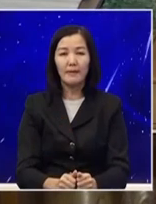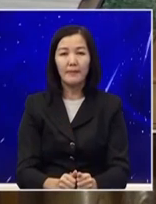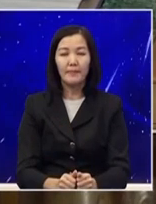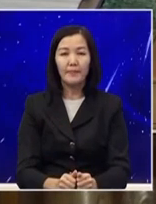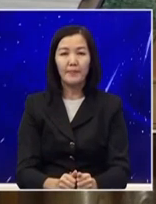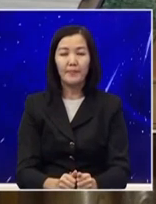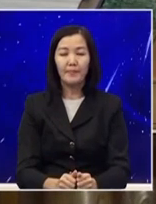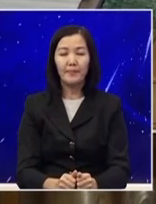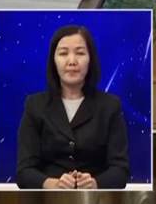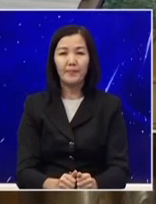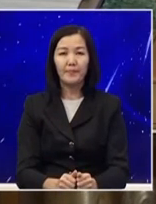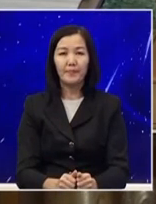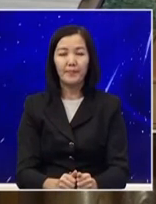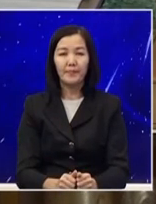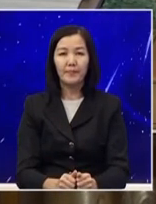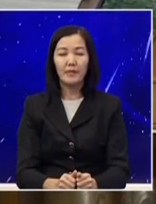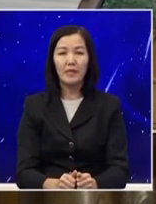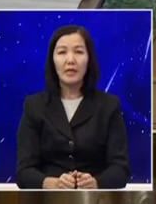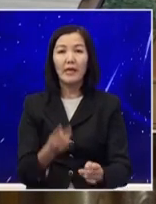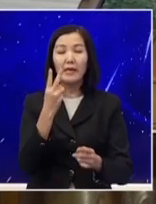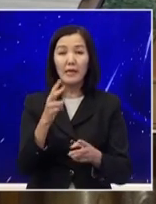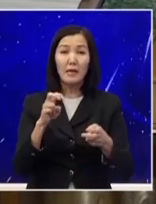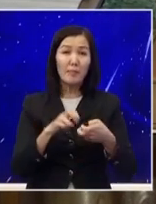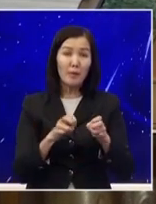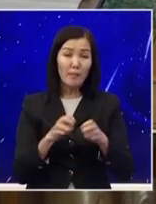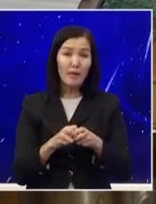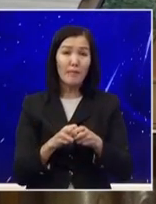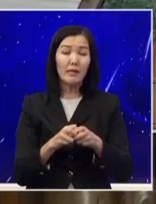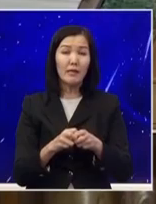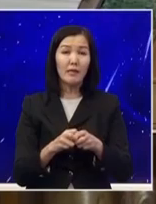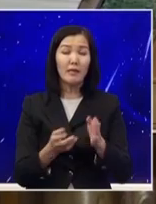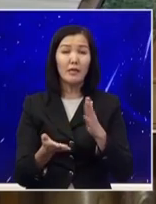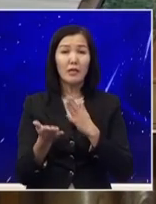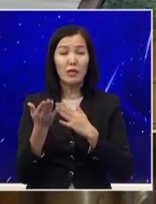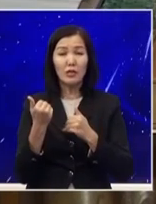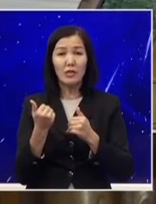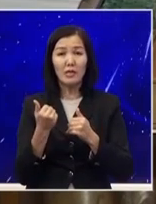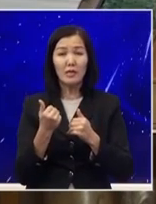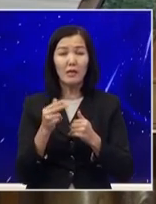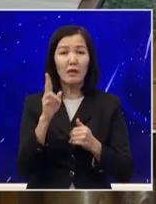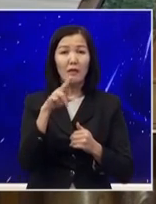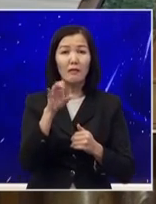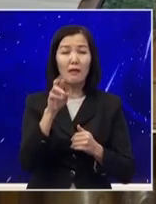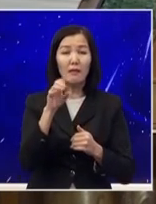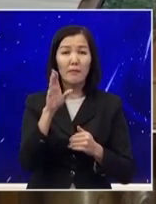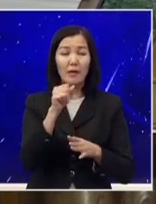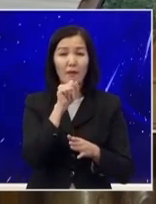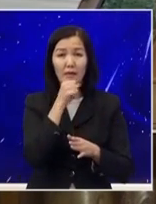популизмнің өрлеп тұрғаны деп. Міне осы екеуін де басатын кешегі мына Егеубек Даданбеков сияқты